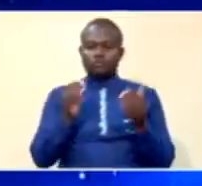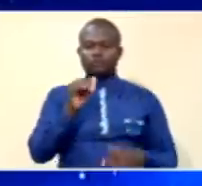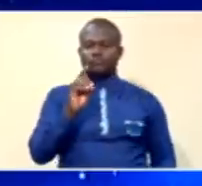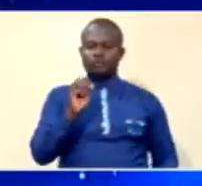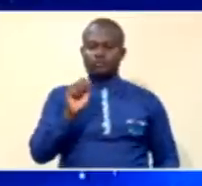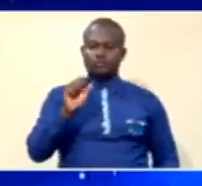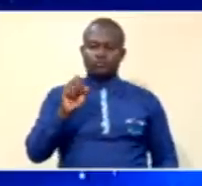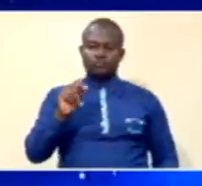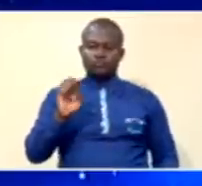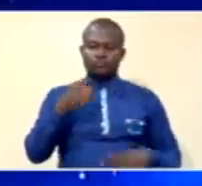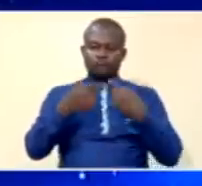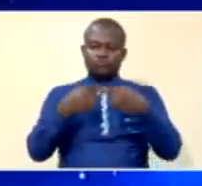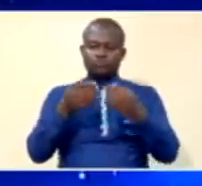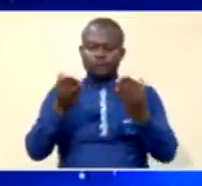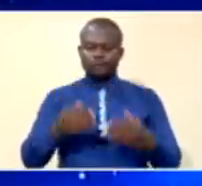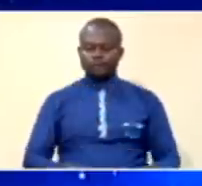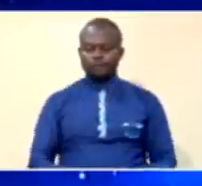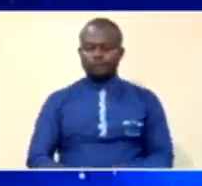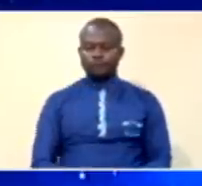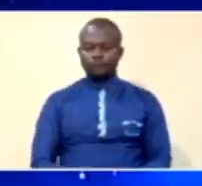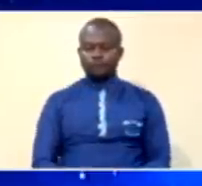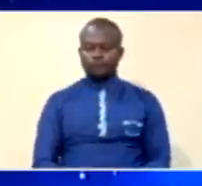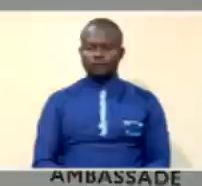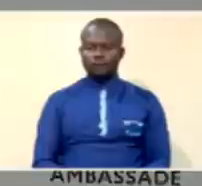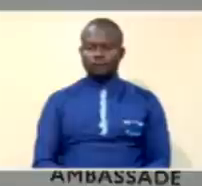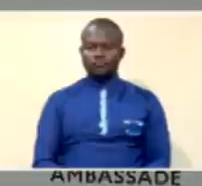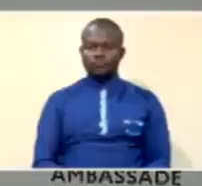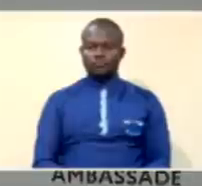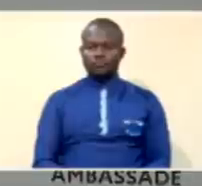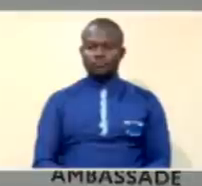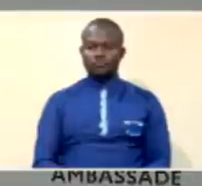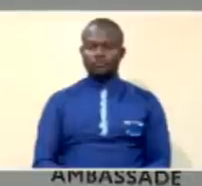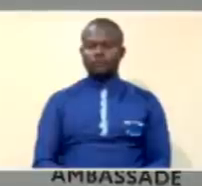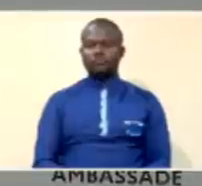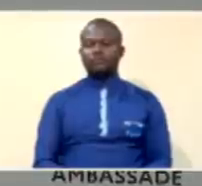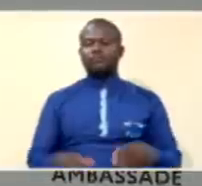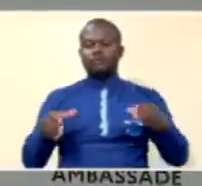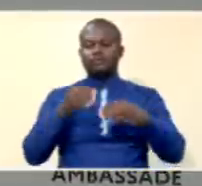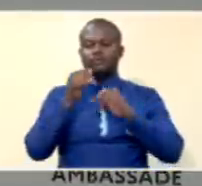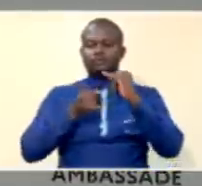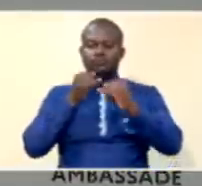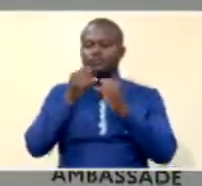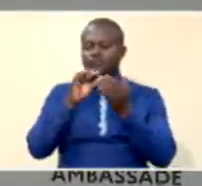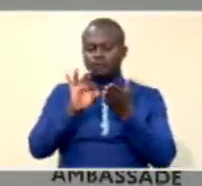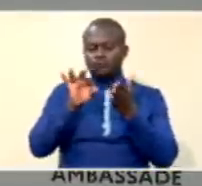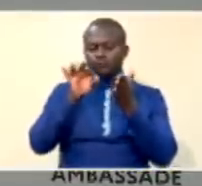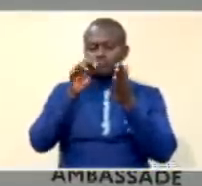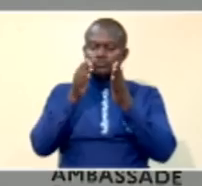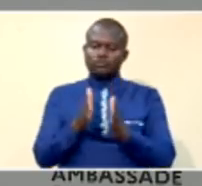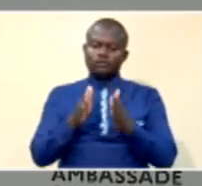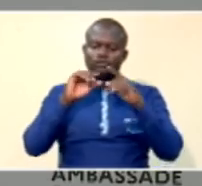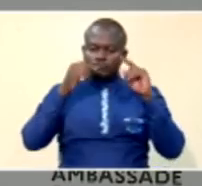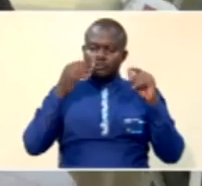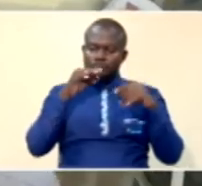Damascene Imanishimwe arakomeza na Bienvenue Mbarushimana. Iri huriro mpuzamahanga ry'abanditsi b'ibitabo mu rurimi rw'Igifaransa rizitabirwa